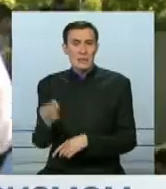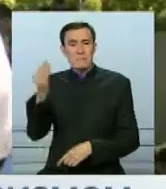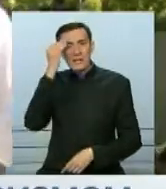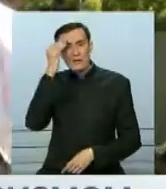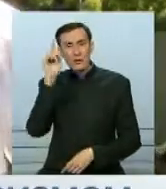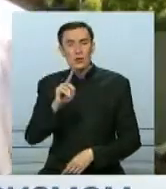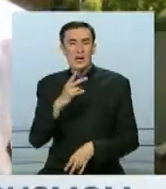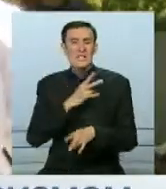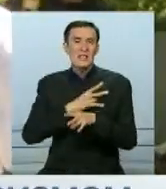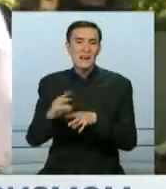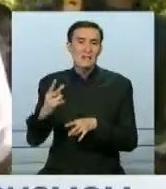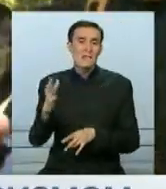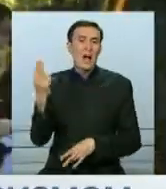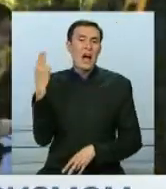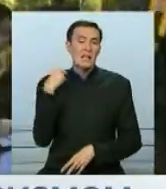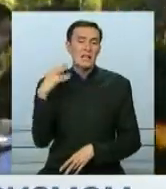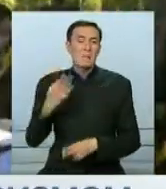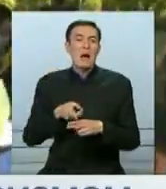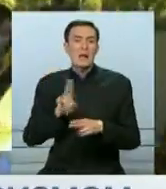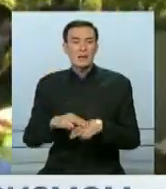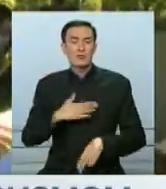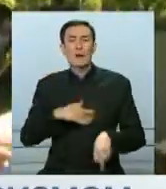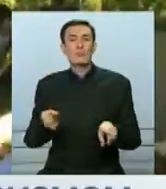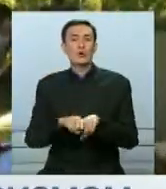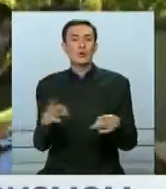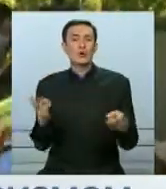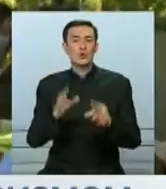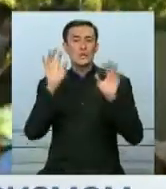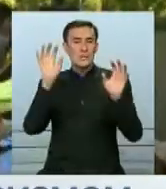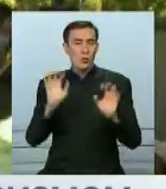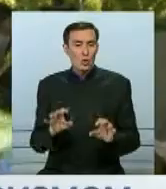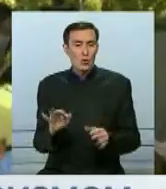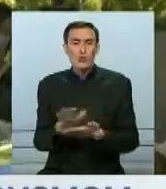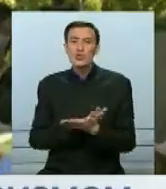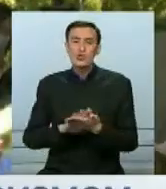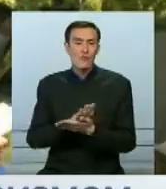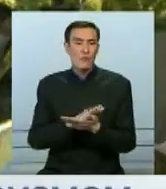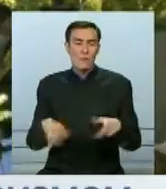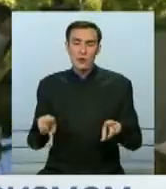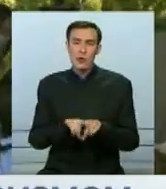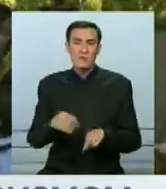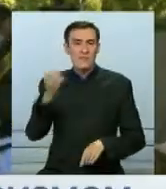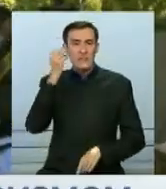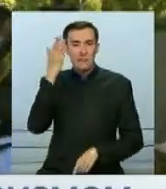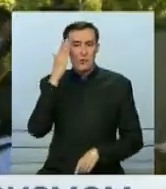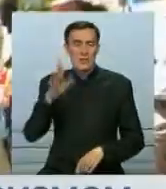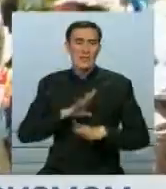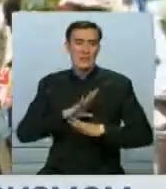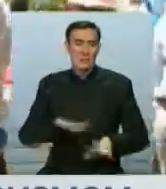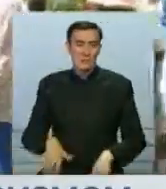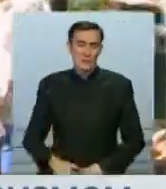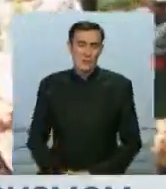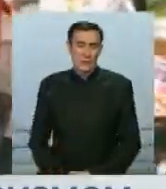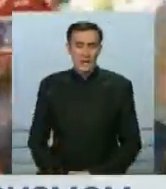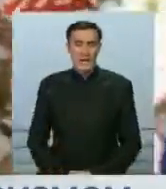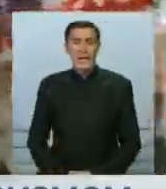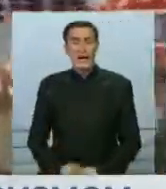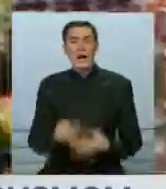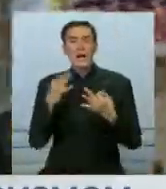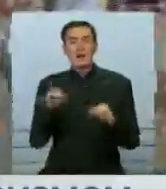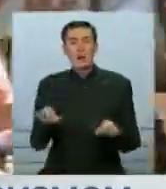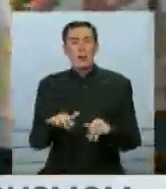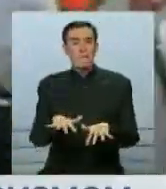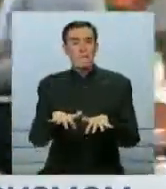прикрываются терактом в Англии. Якобы поэтому нам нужен такой закон. Но ничего подобного в Японии не происходит. Одобренный Нижней